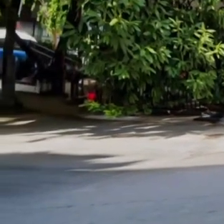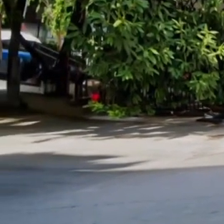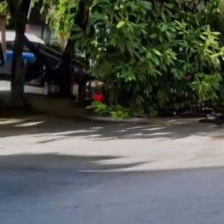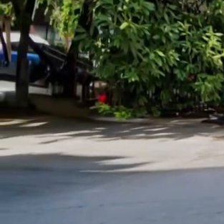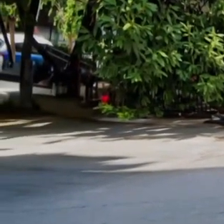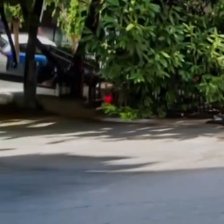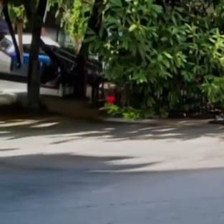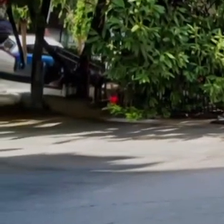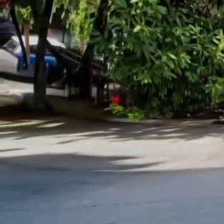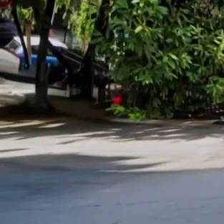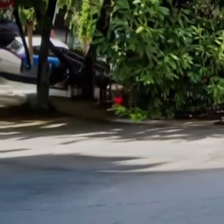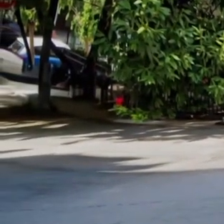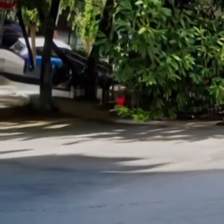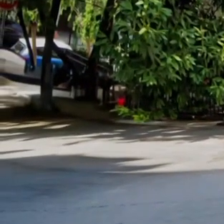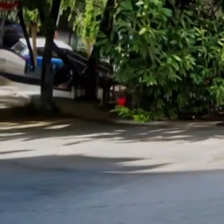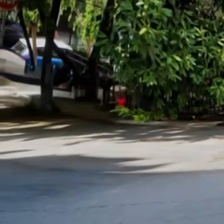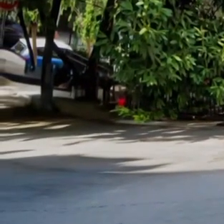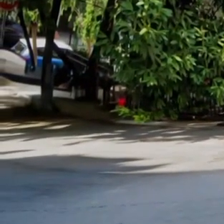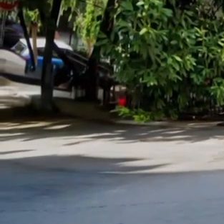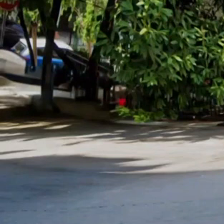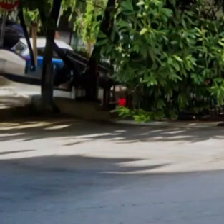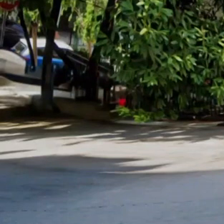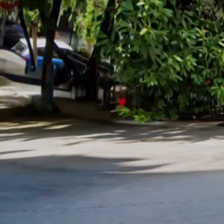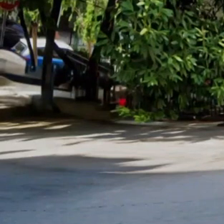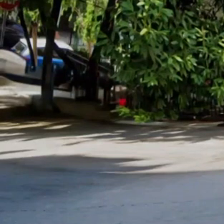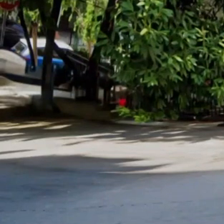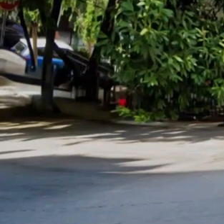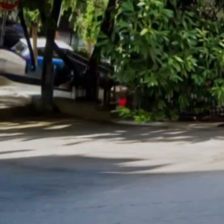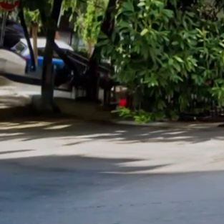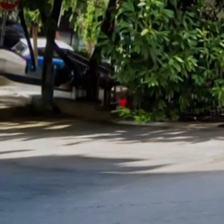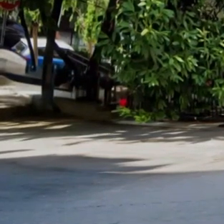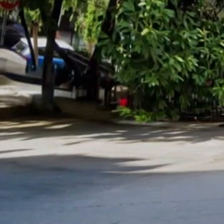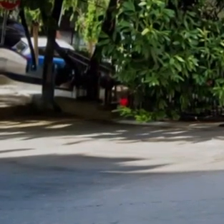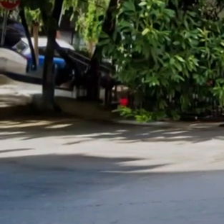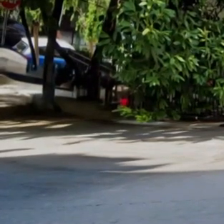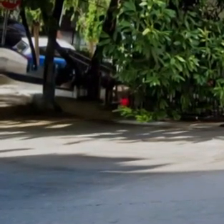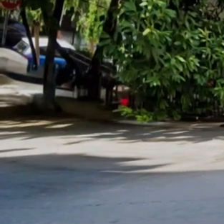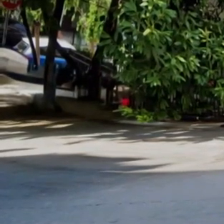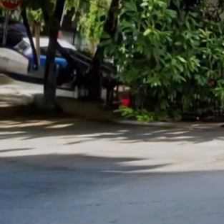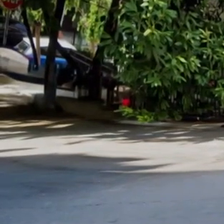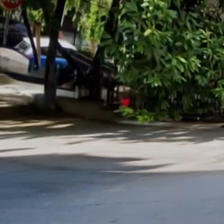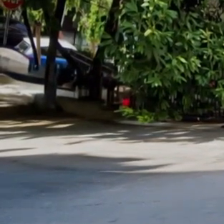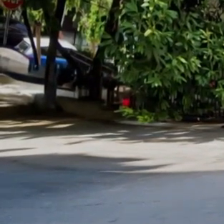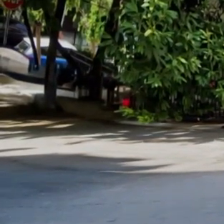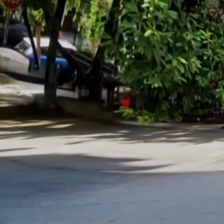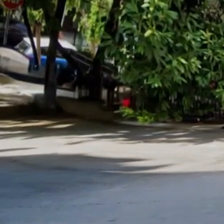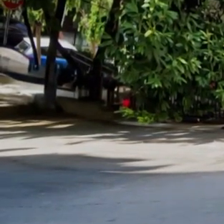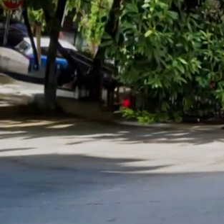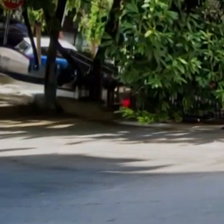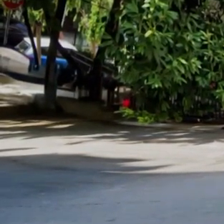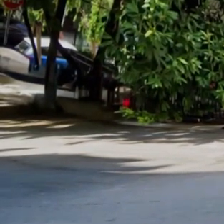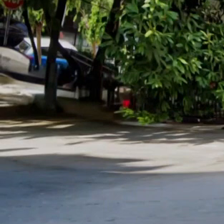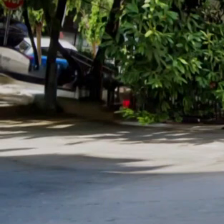και φίλοι. Είναι μαζί και εκείνος την κρατάει από το χέρι για να την οδηγήσει στο